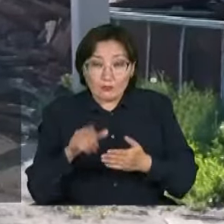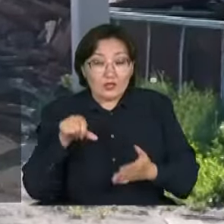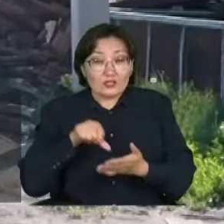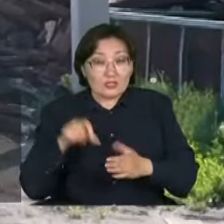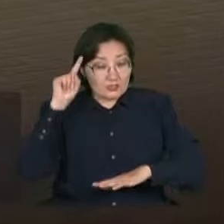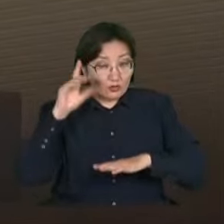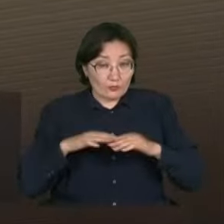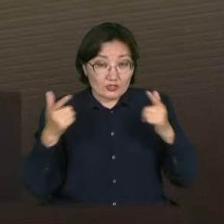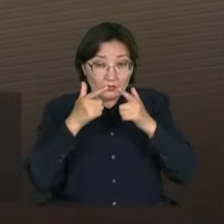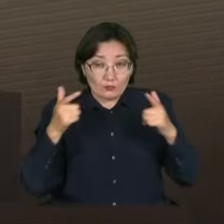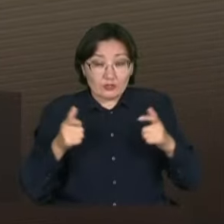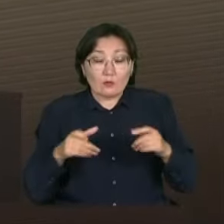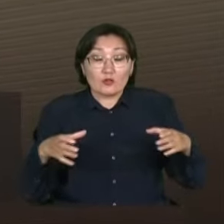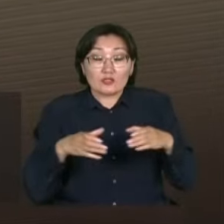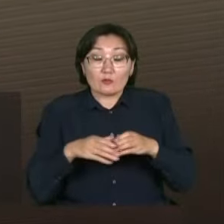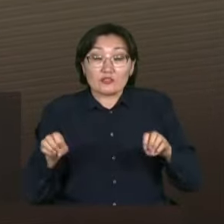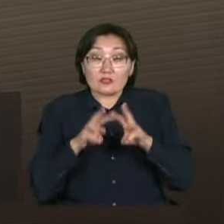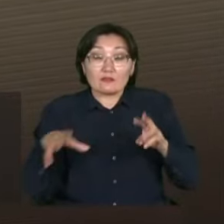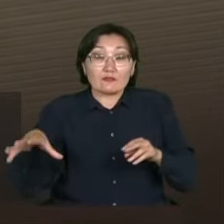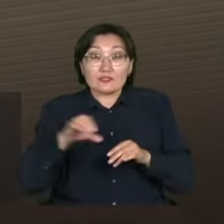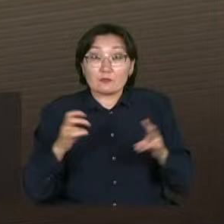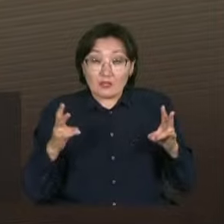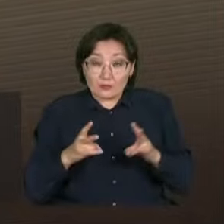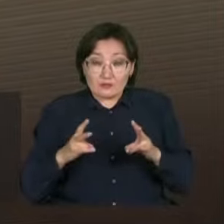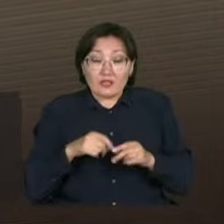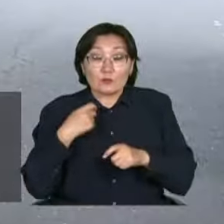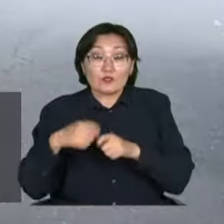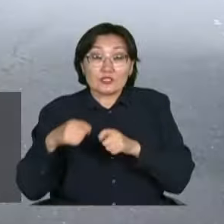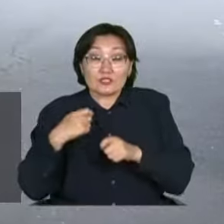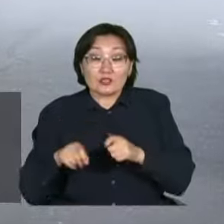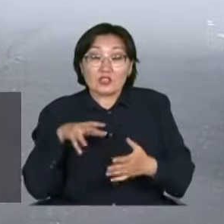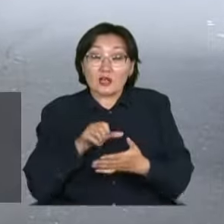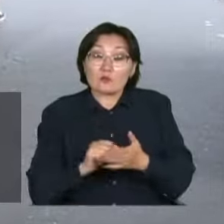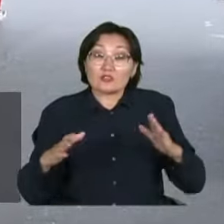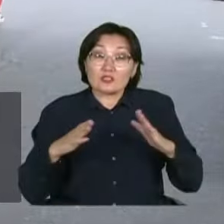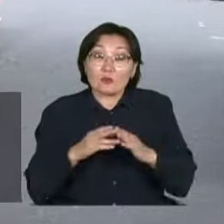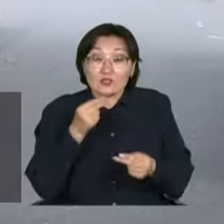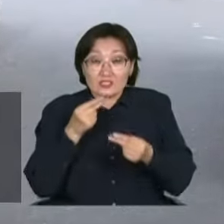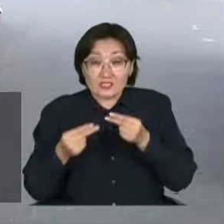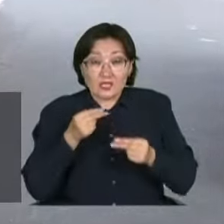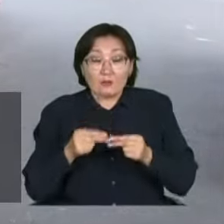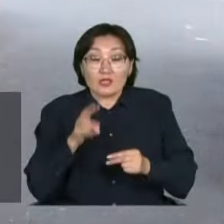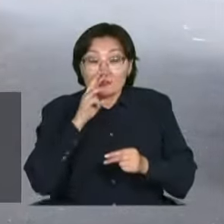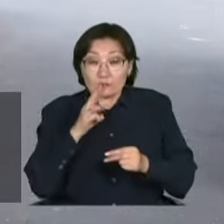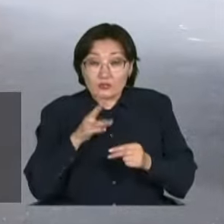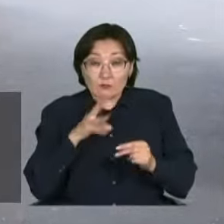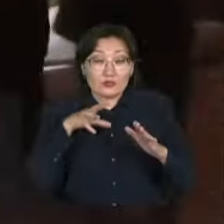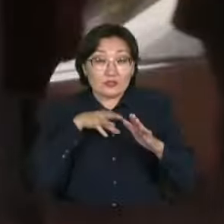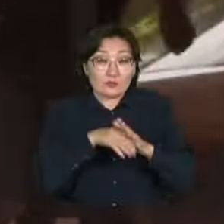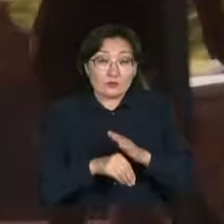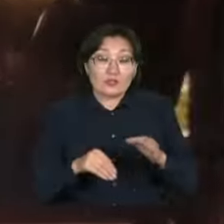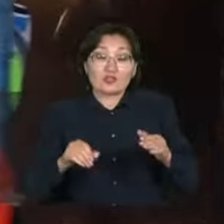акимата сообщили, что мехбригады обеспечены всем необходимым. Финансирование на аренду жилья, питание и заработные платы входят в